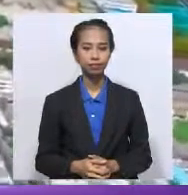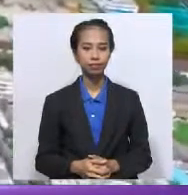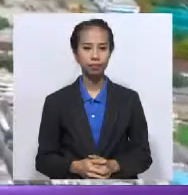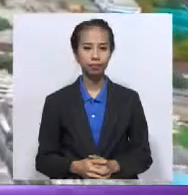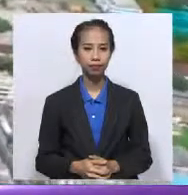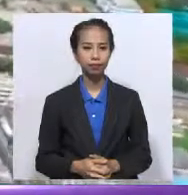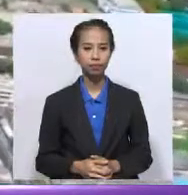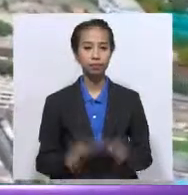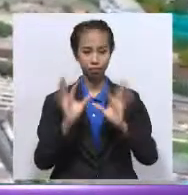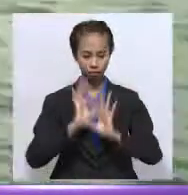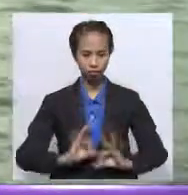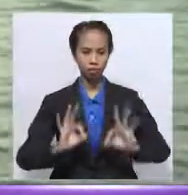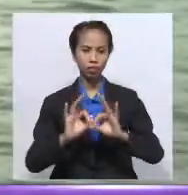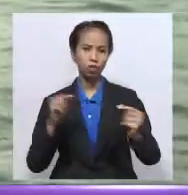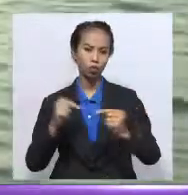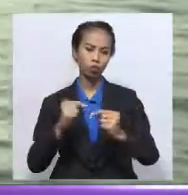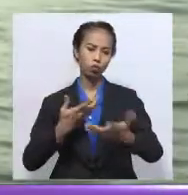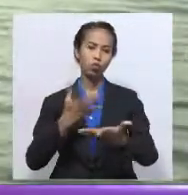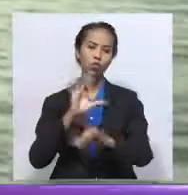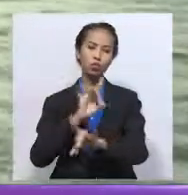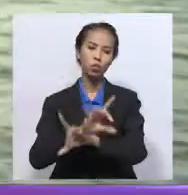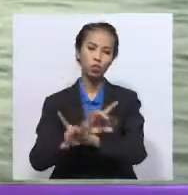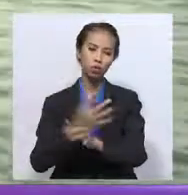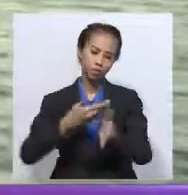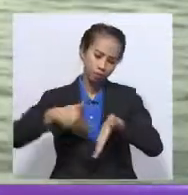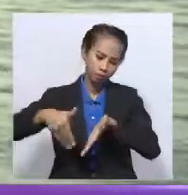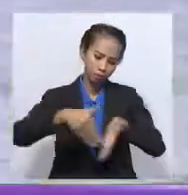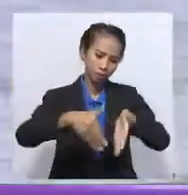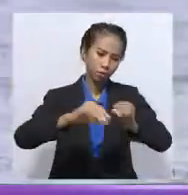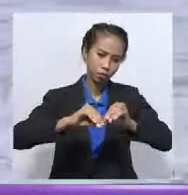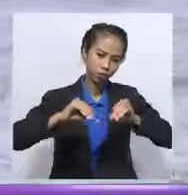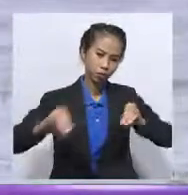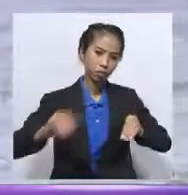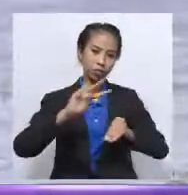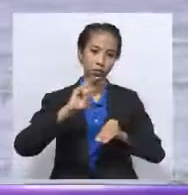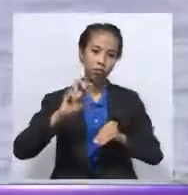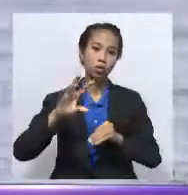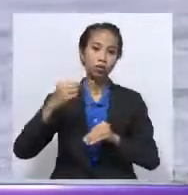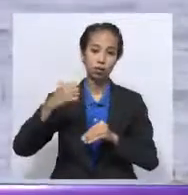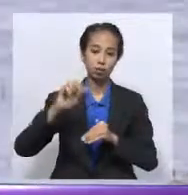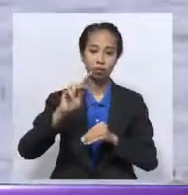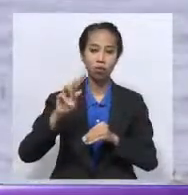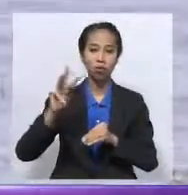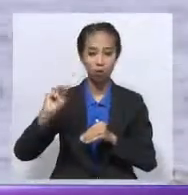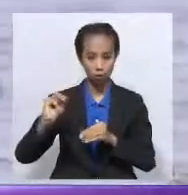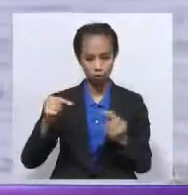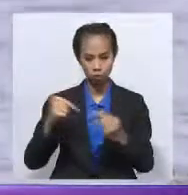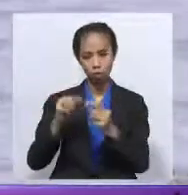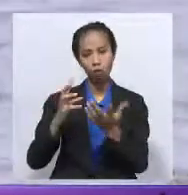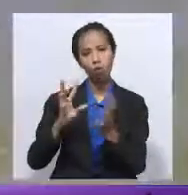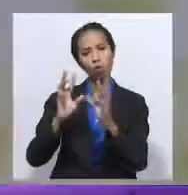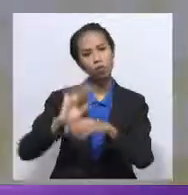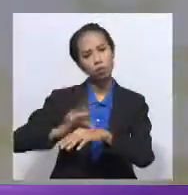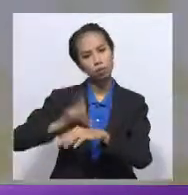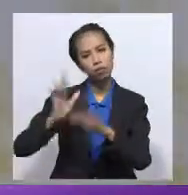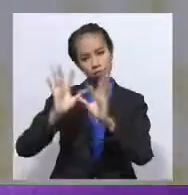และสำคัญต่อคนเมืองเพชรอย่างมากโดยมีความยาวประมาณ210กิโลเมตรเป็นแหล่งระบบนิเวศที่สำคัญและใช้ประโยชน์ในหลายด้